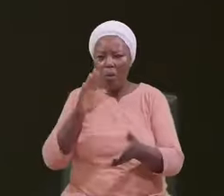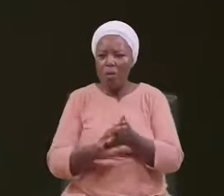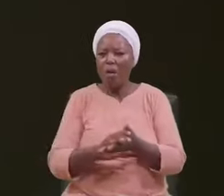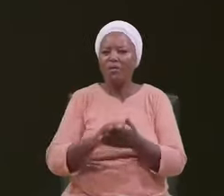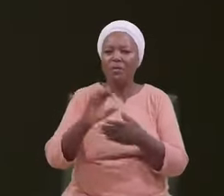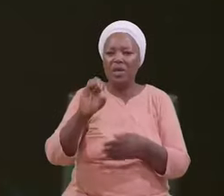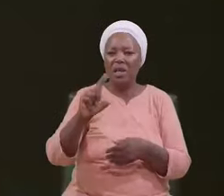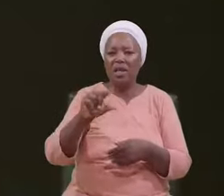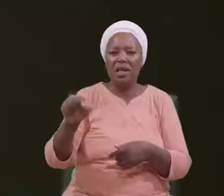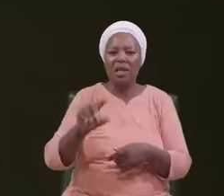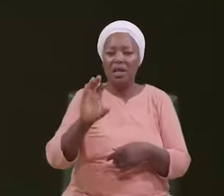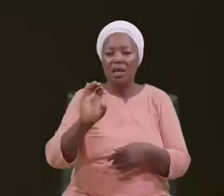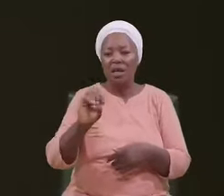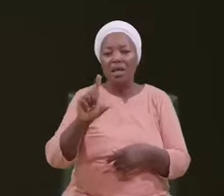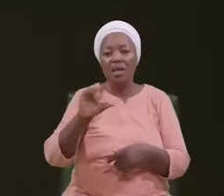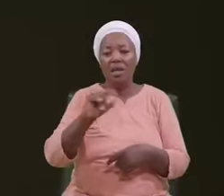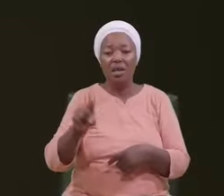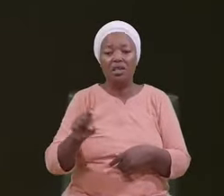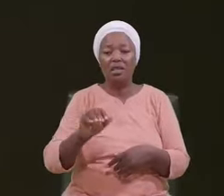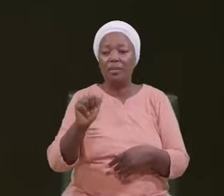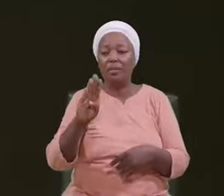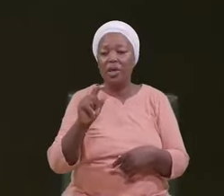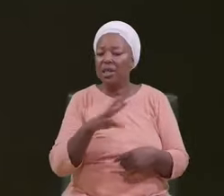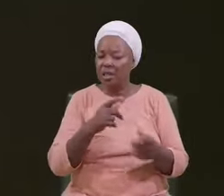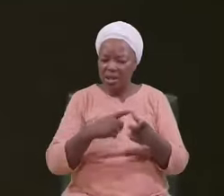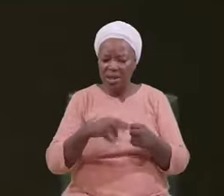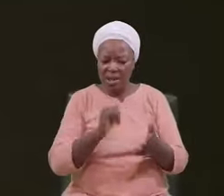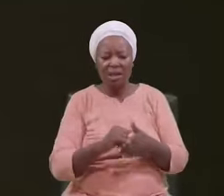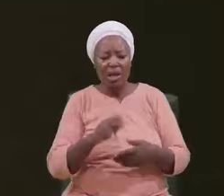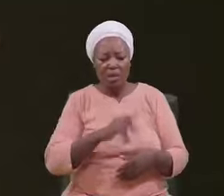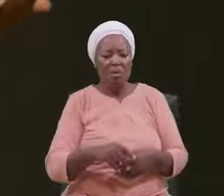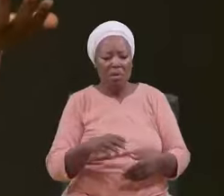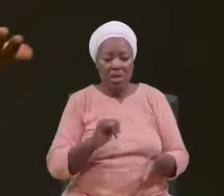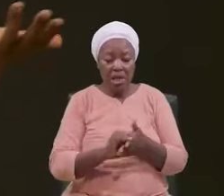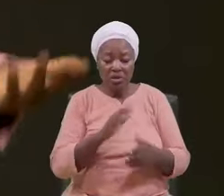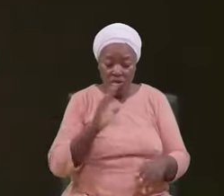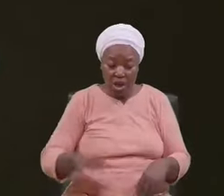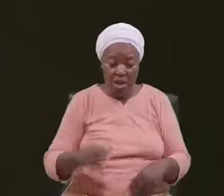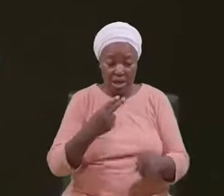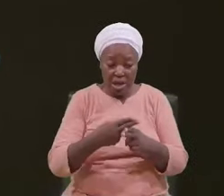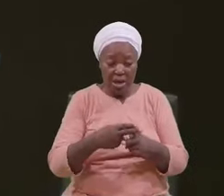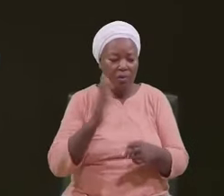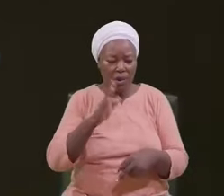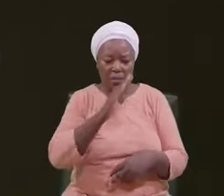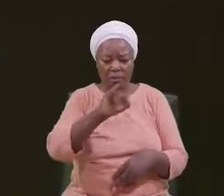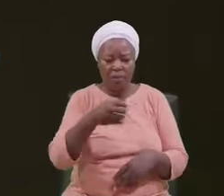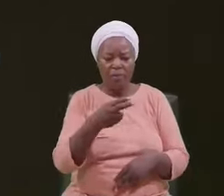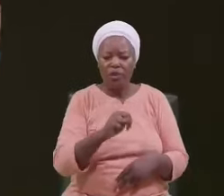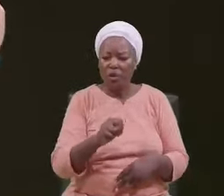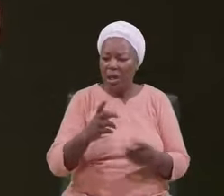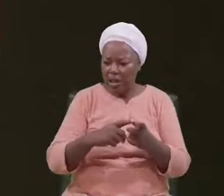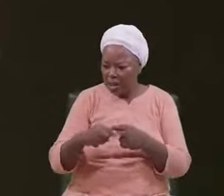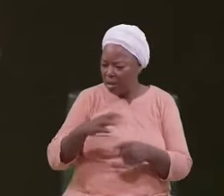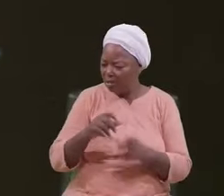femme que l'enfant sera Jean. Quand la femme a dit que l'enfant sera Jean, alors les gens disent, mais il n'y